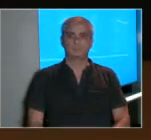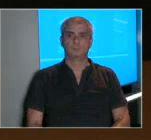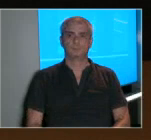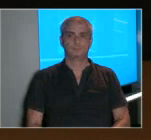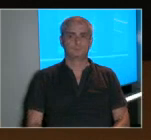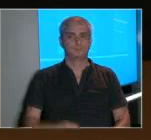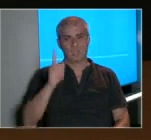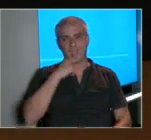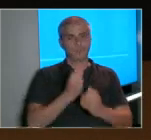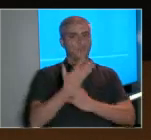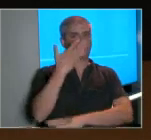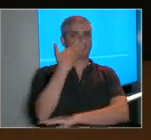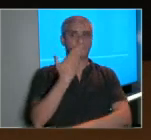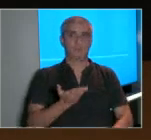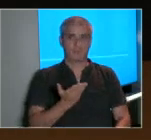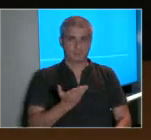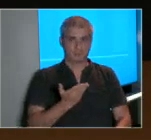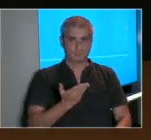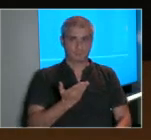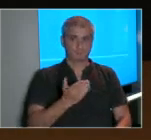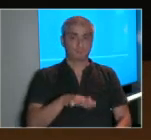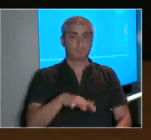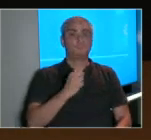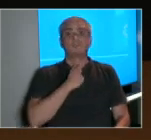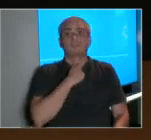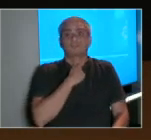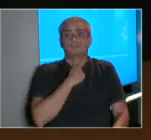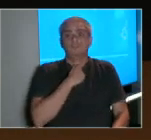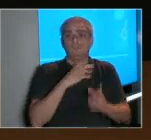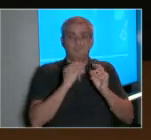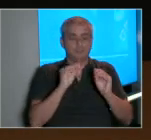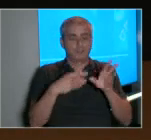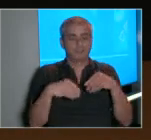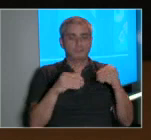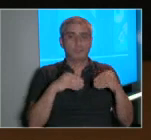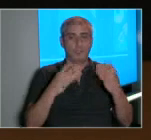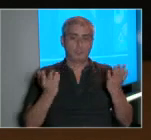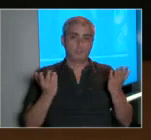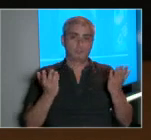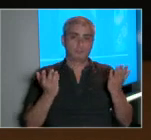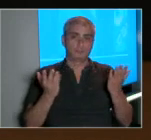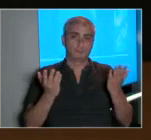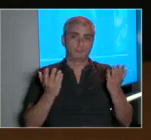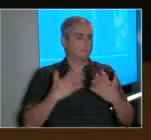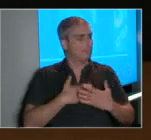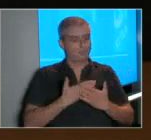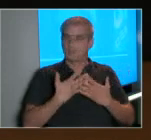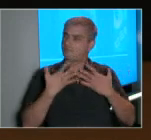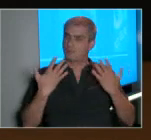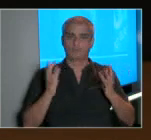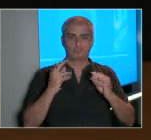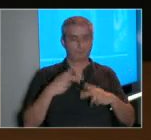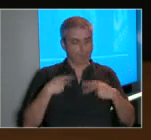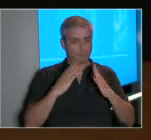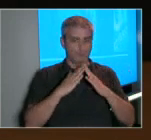תראו, אבות המדינה, מייסדי המדינה, בחרו בלית ברירה בדרך של פשרה, פשרה נדיבה מאוד, כדי